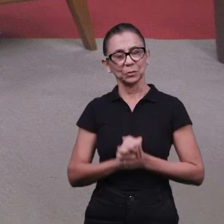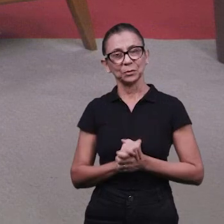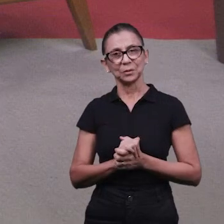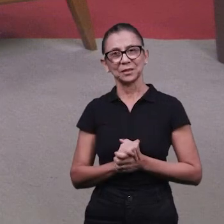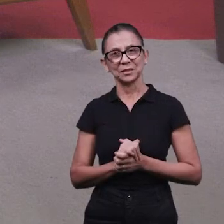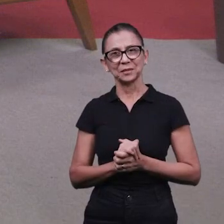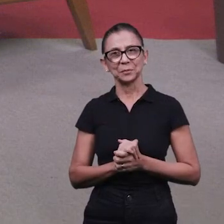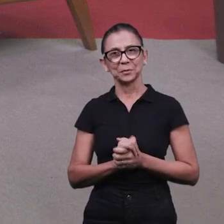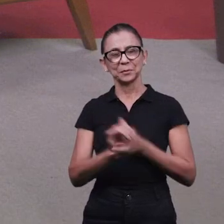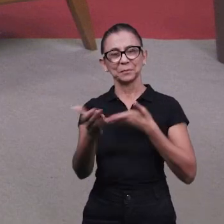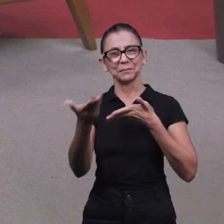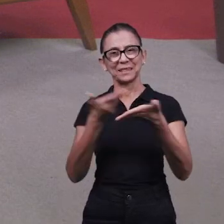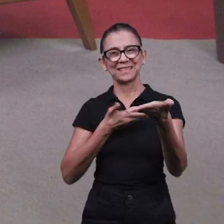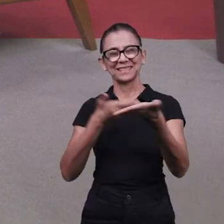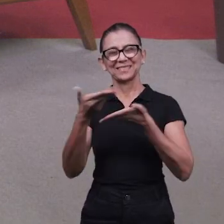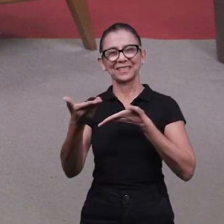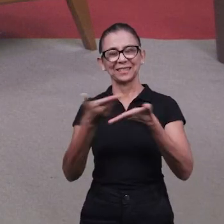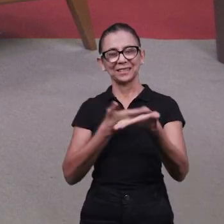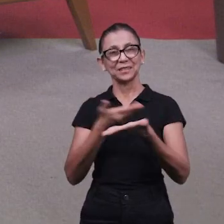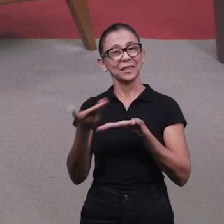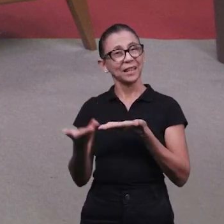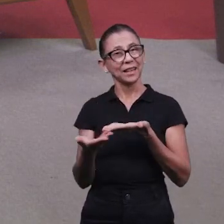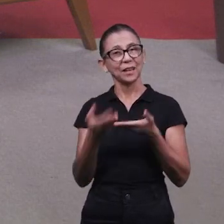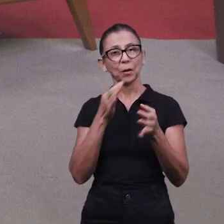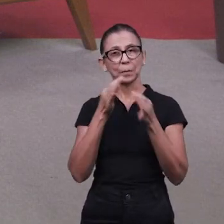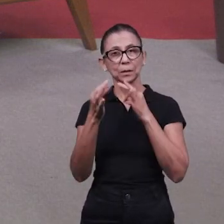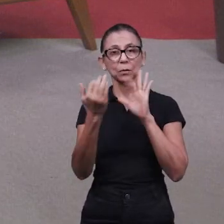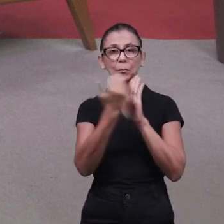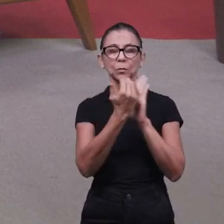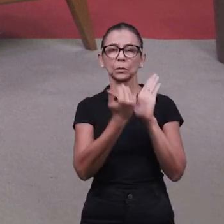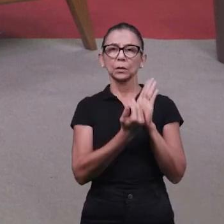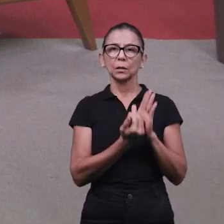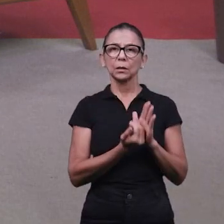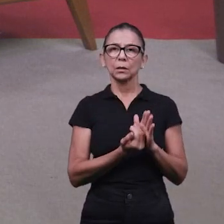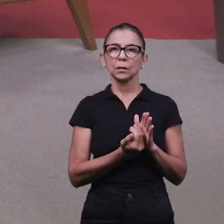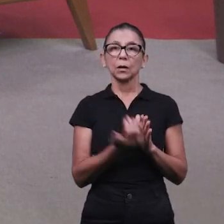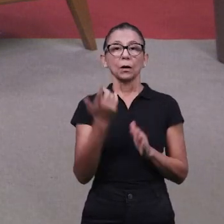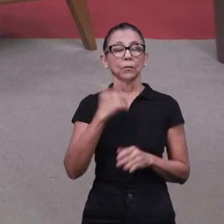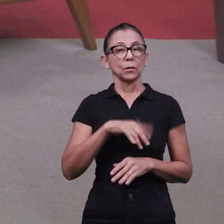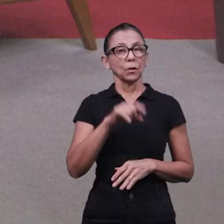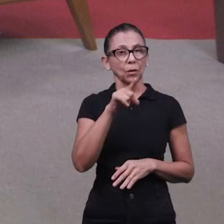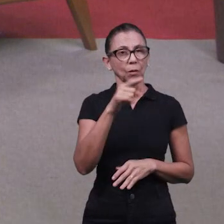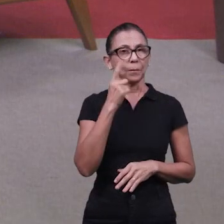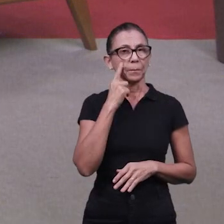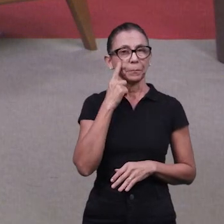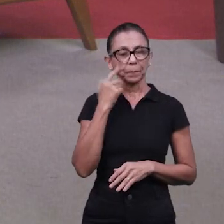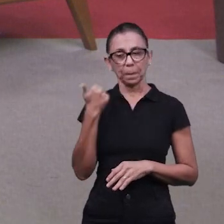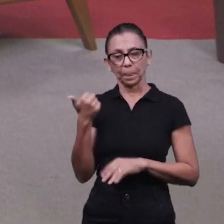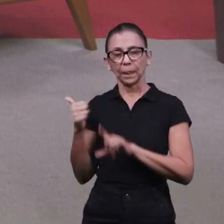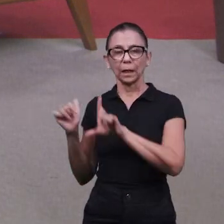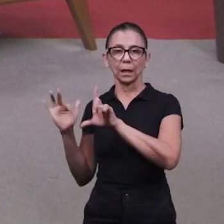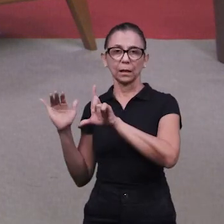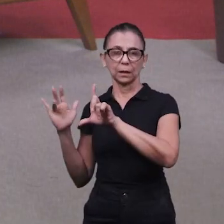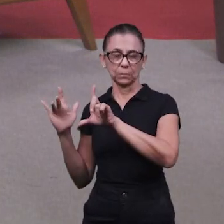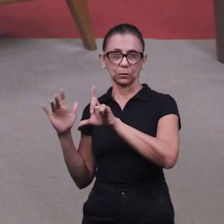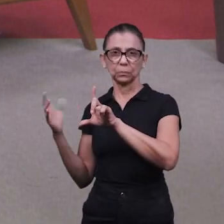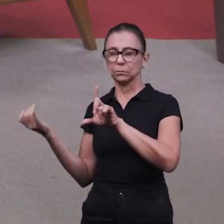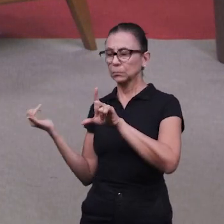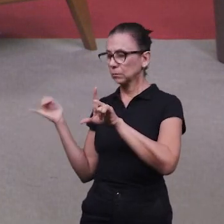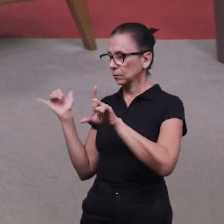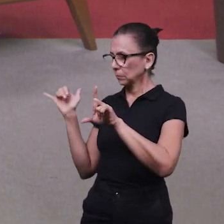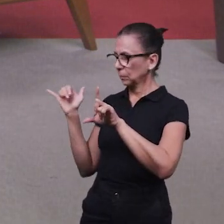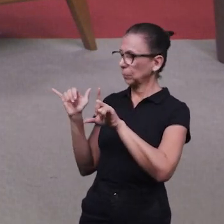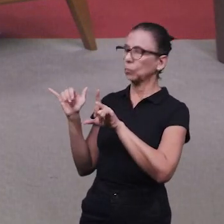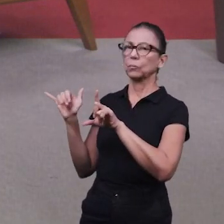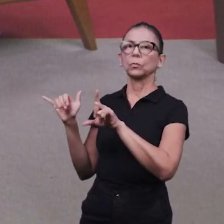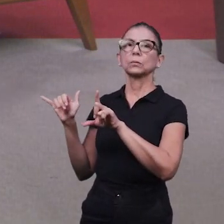Julia pour nous avoir envoyé leur participation pour aller sur la formation. Et je redis, vous pouvez aussi participer.